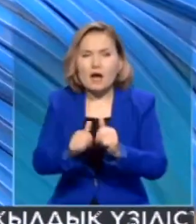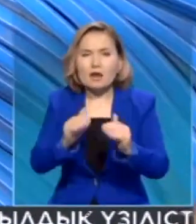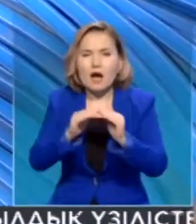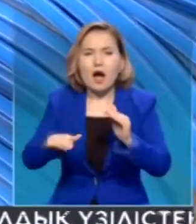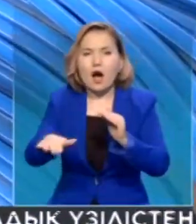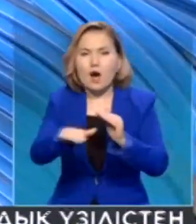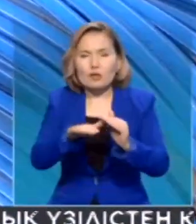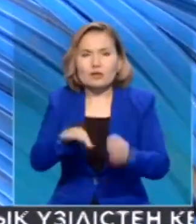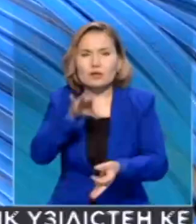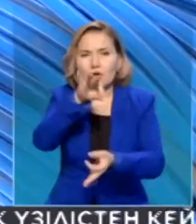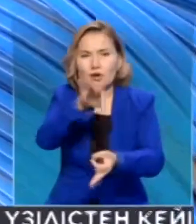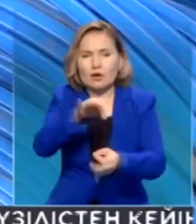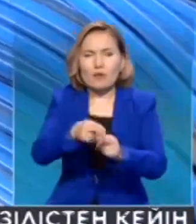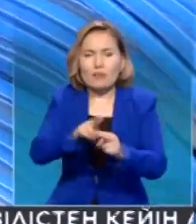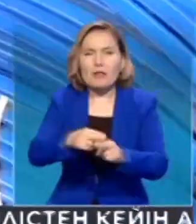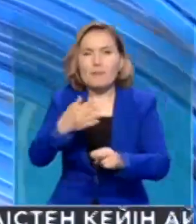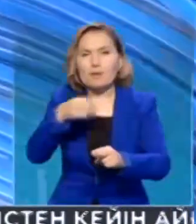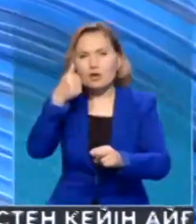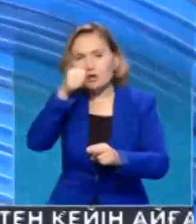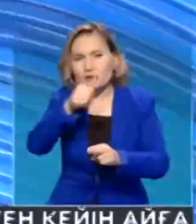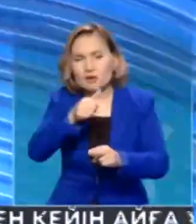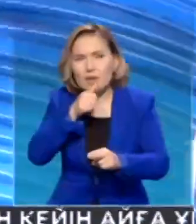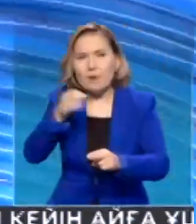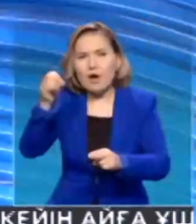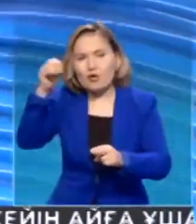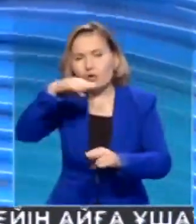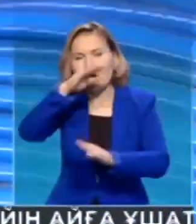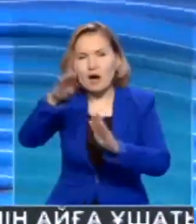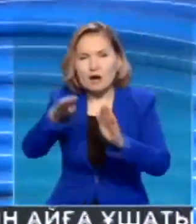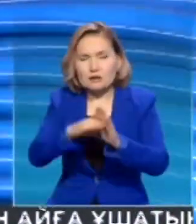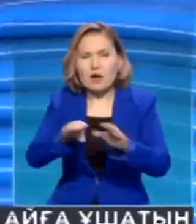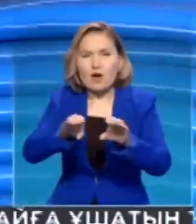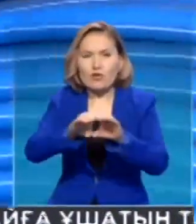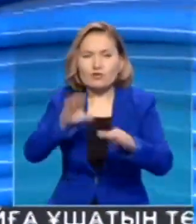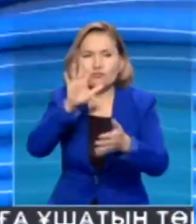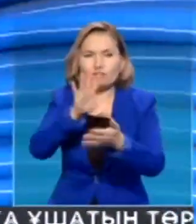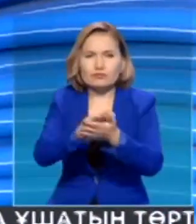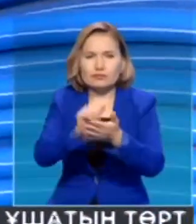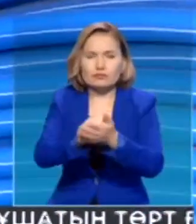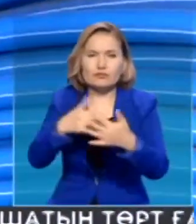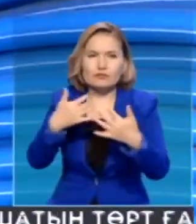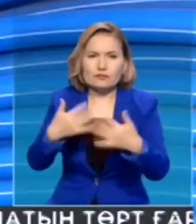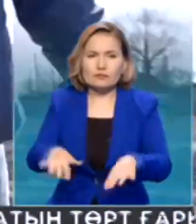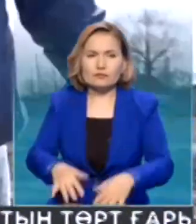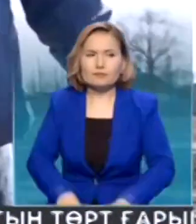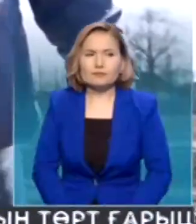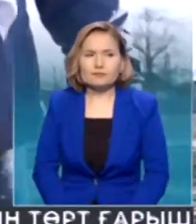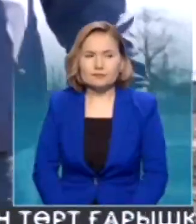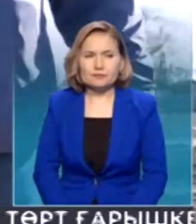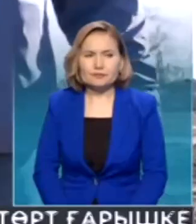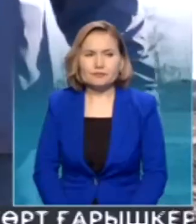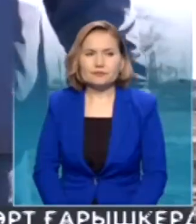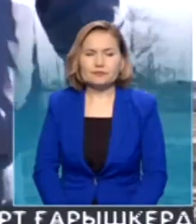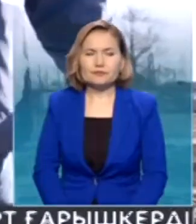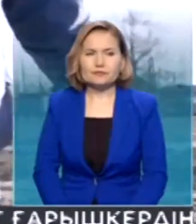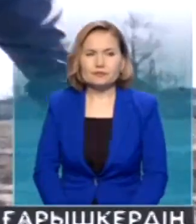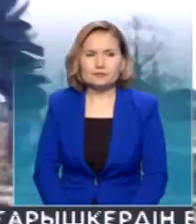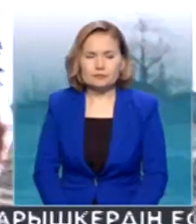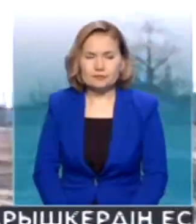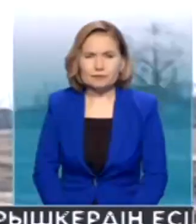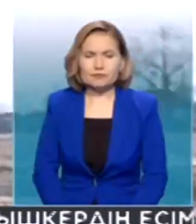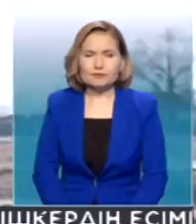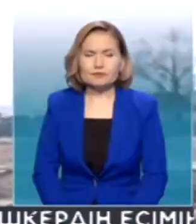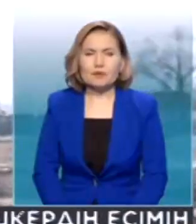5 жылдан бері күн астында қақталып, құбырлар шіріп, жарамсыз болып қалған. Мына турбаның судың турбасы